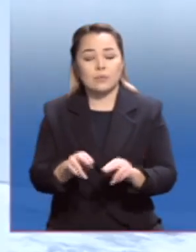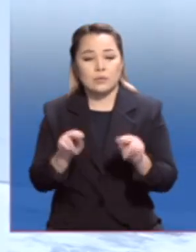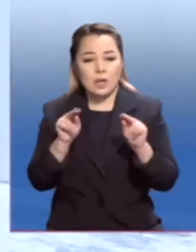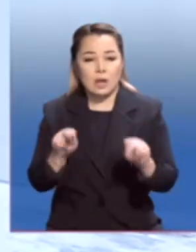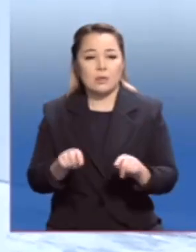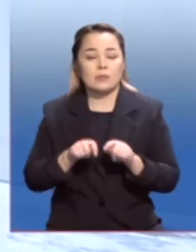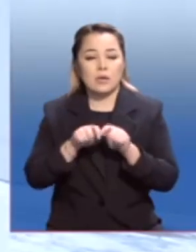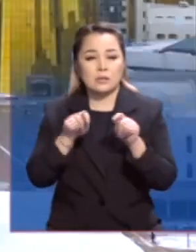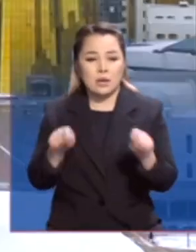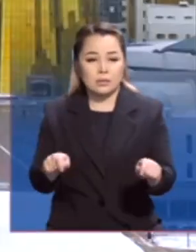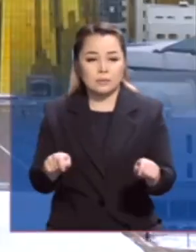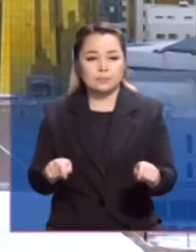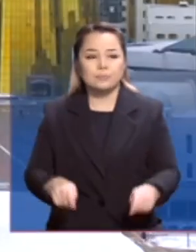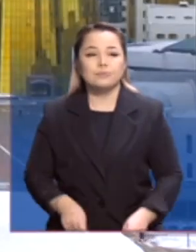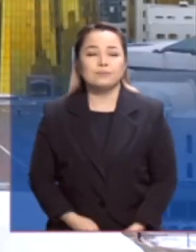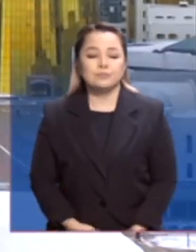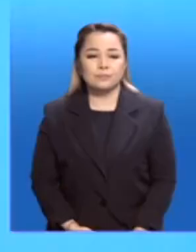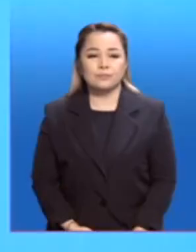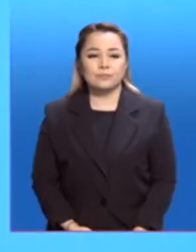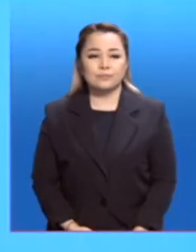етемін.